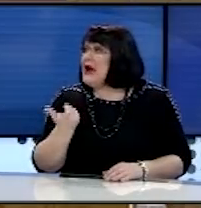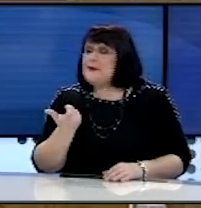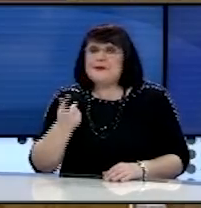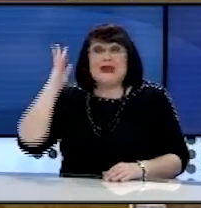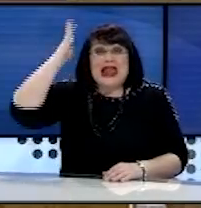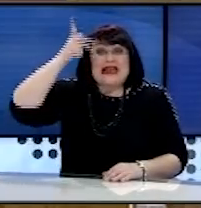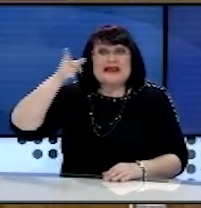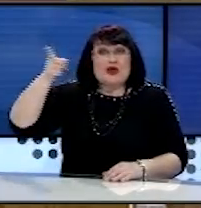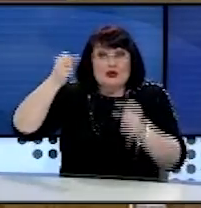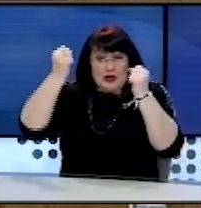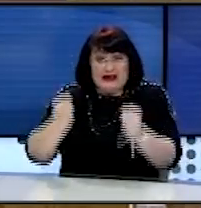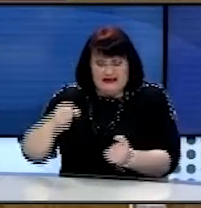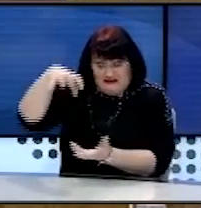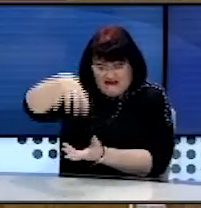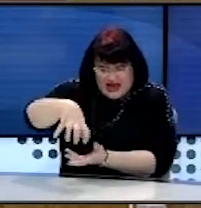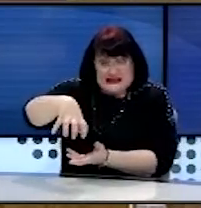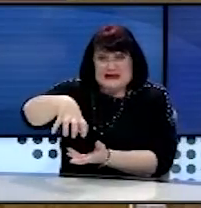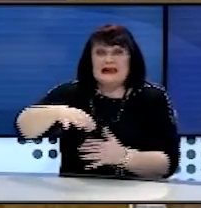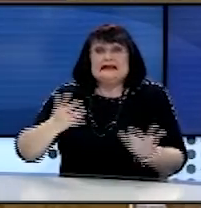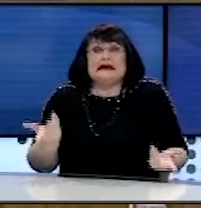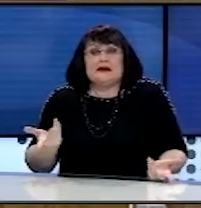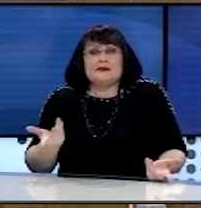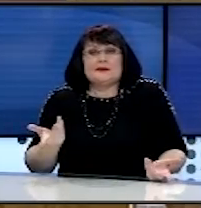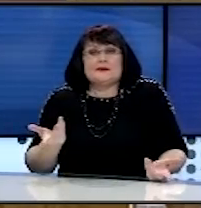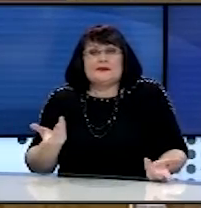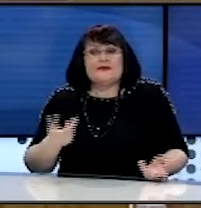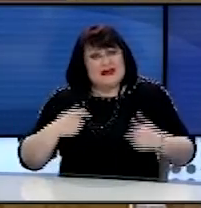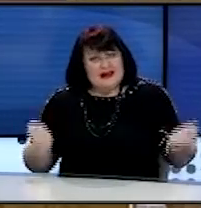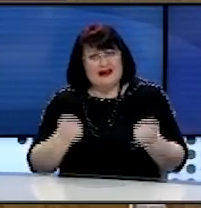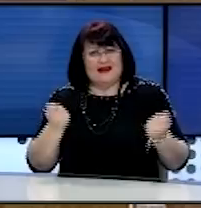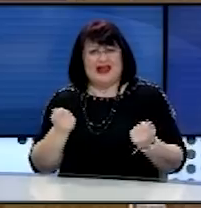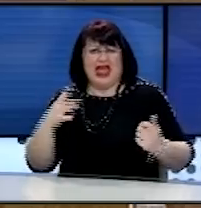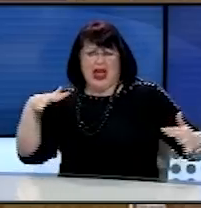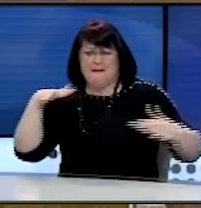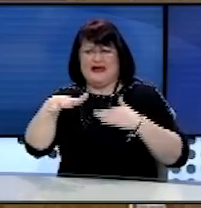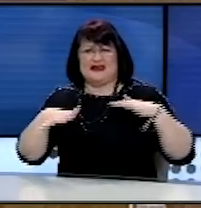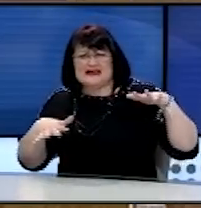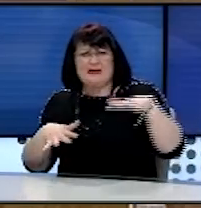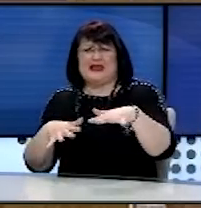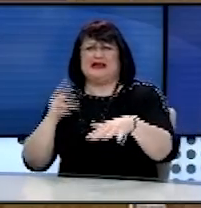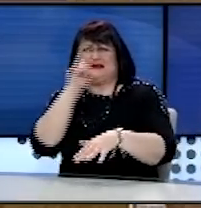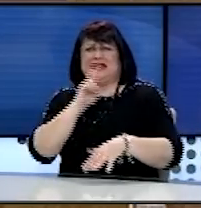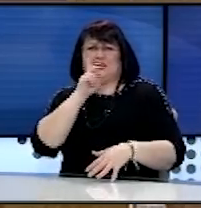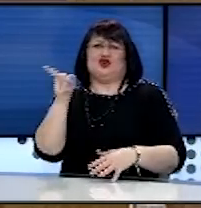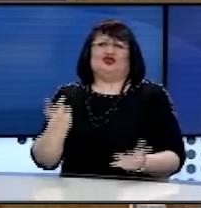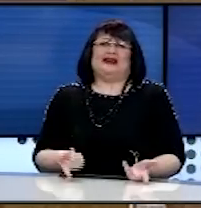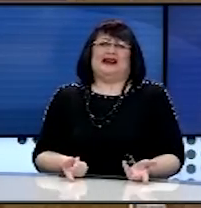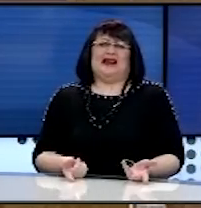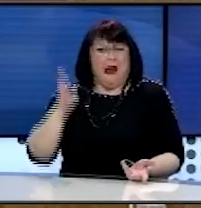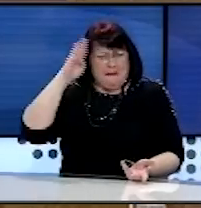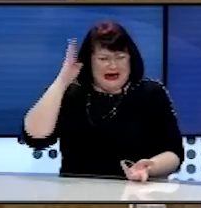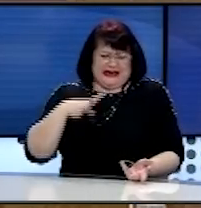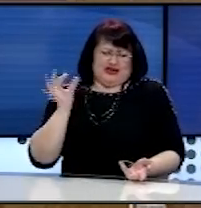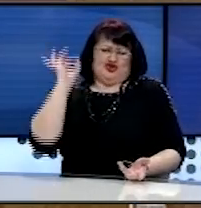στην Αλεξανδρούπολη και όχι μόνο θα αξιοποιούνταν για επιθετικές ενέργειες σε βάρος της Ρωσίας. Από την